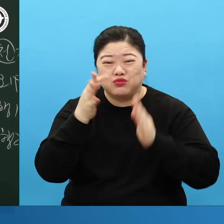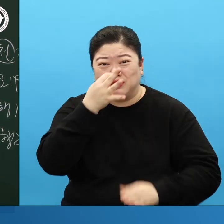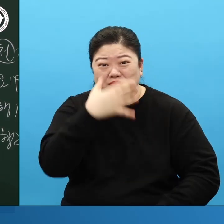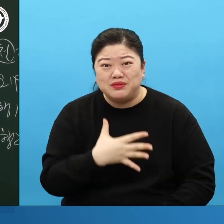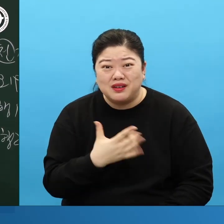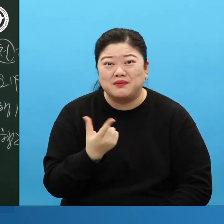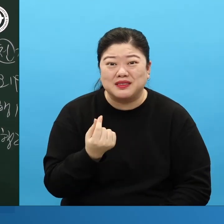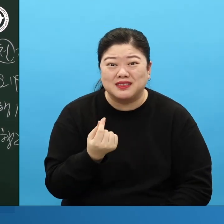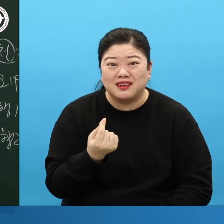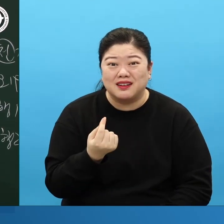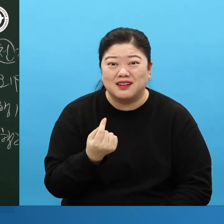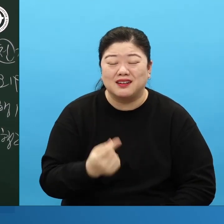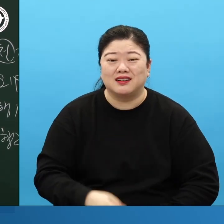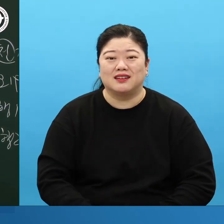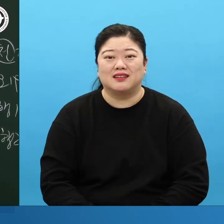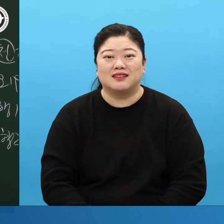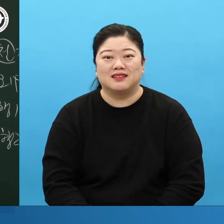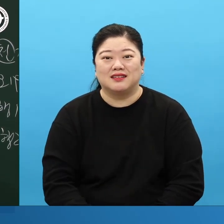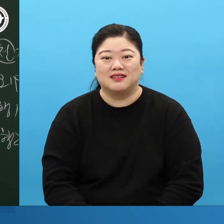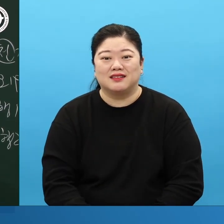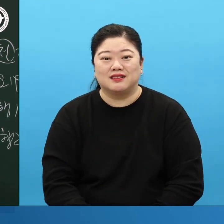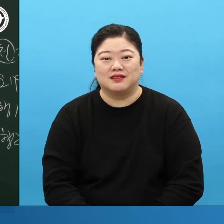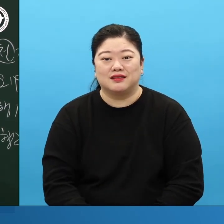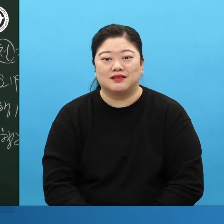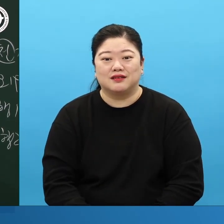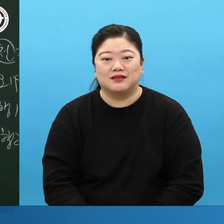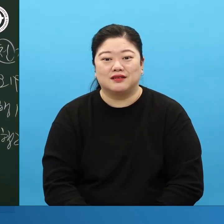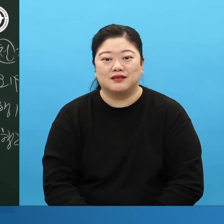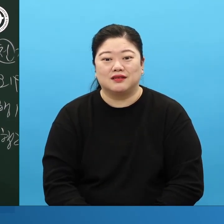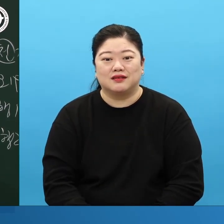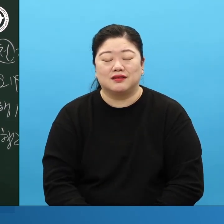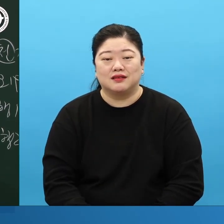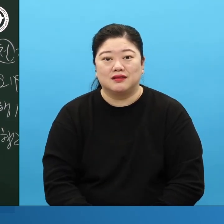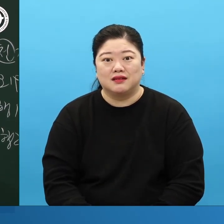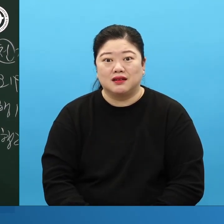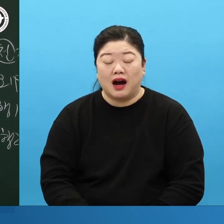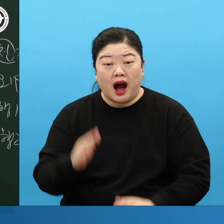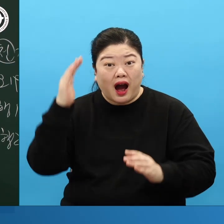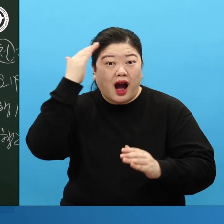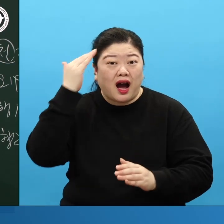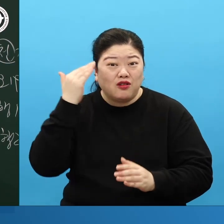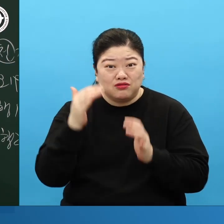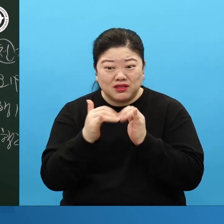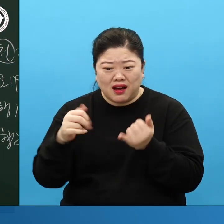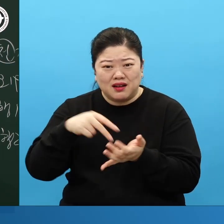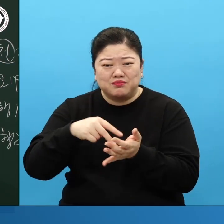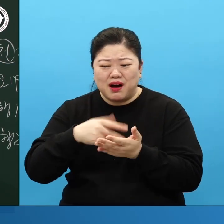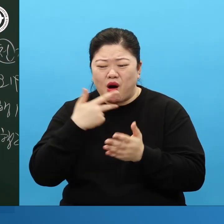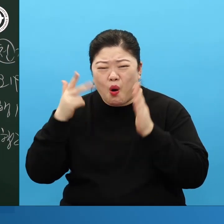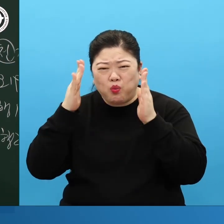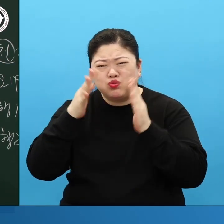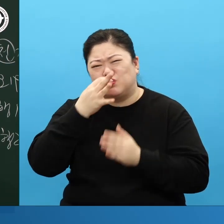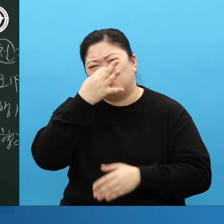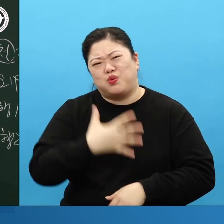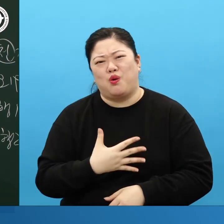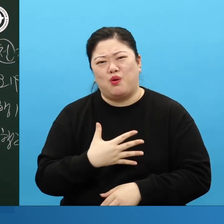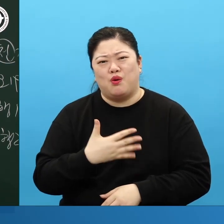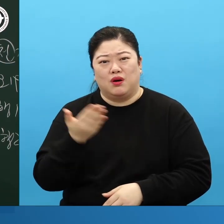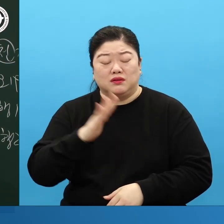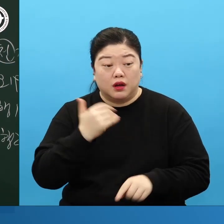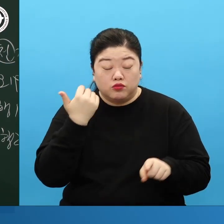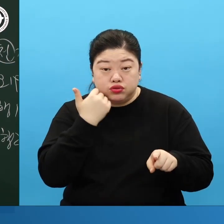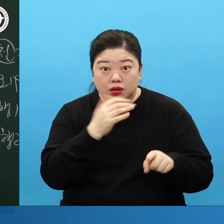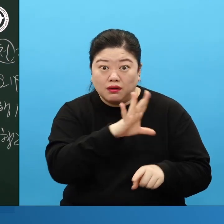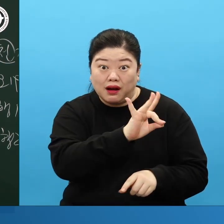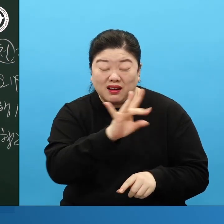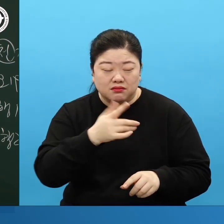사람이. estudiar inglés a los coreanos. 근데 어떤 사람은요 몇 달 만에 다 해버리는 사람이에요. Pero hay personas que en meses estudian y lo aprenden. 일단 정상 아닙니다. Eso no es